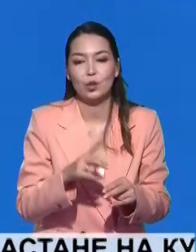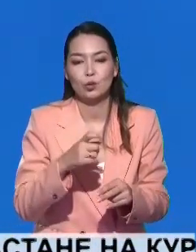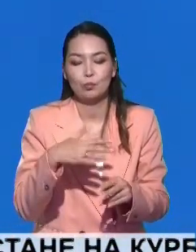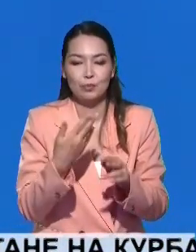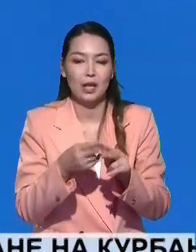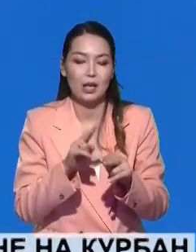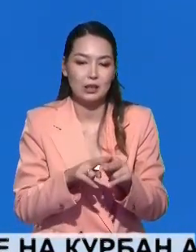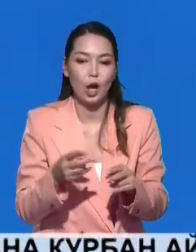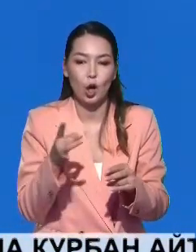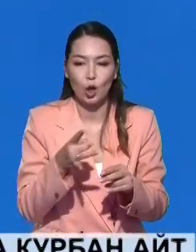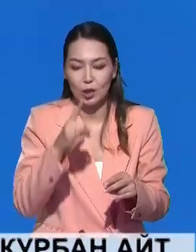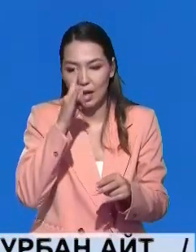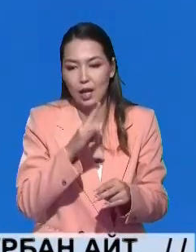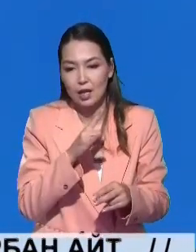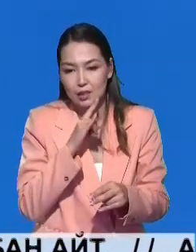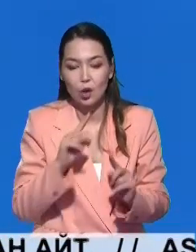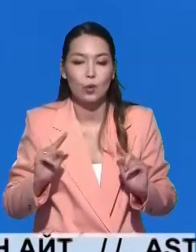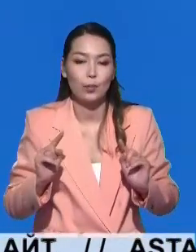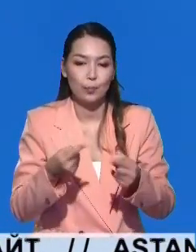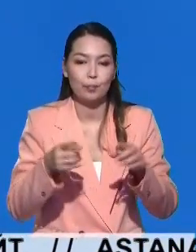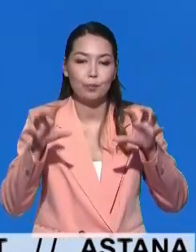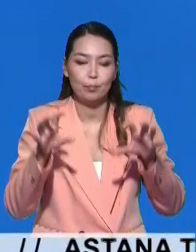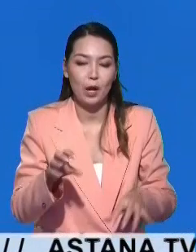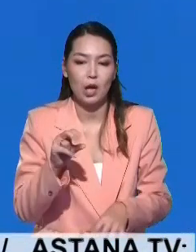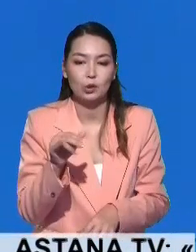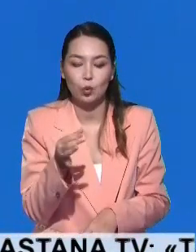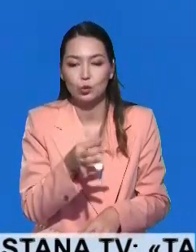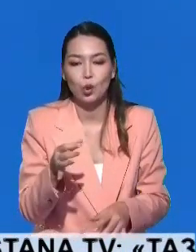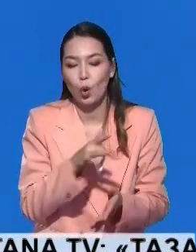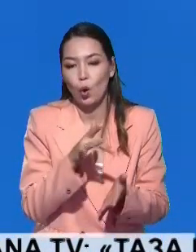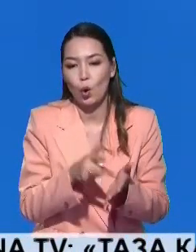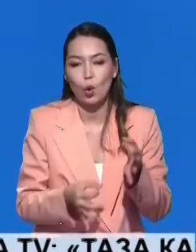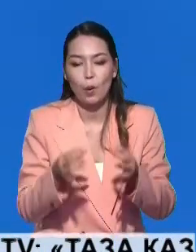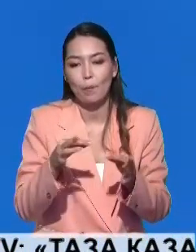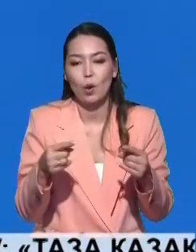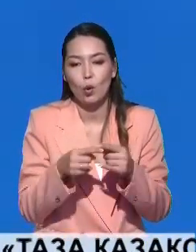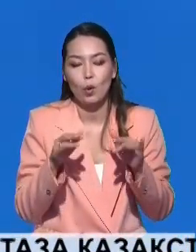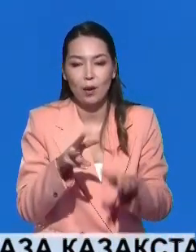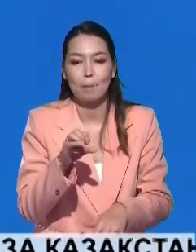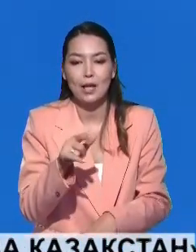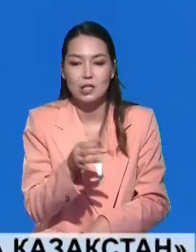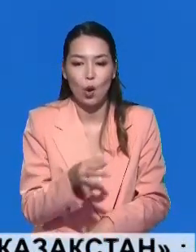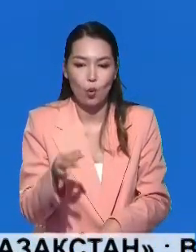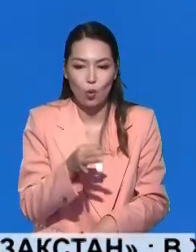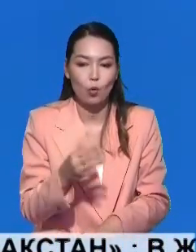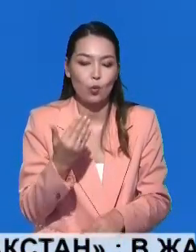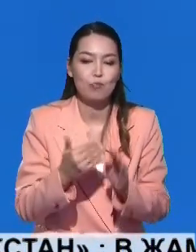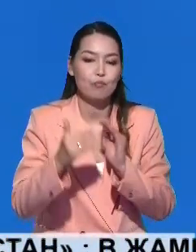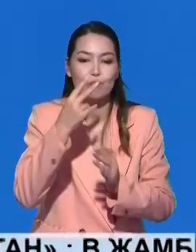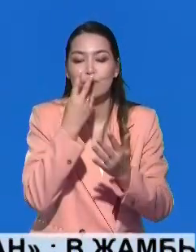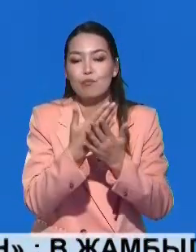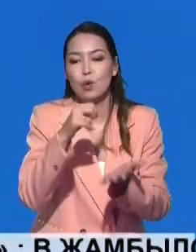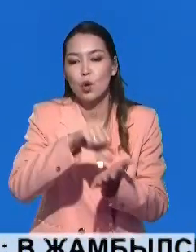Уголовно-процессуального кодекса Республики Казахстан, задержан председатель Актауского городского суда по уголовным делам Мангыстауской области. Вышеуказанный